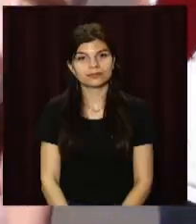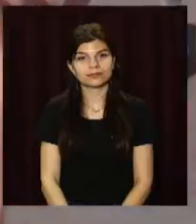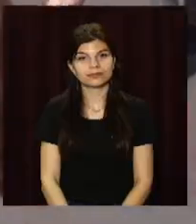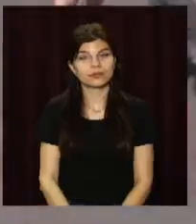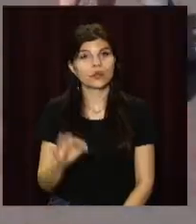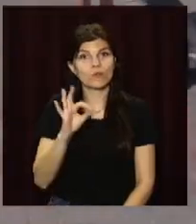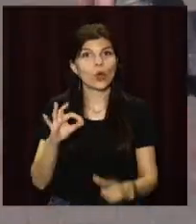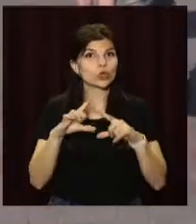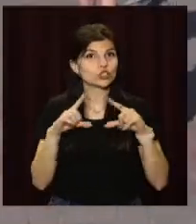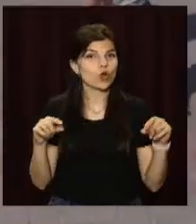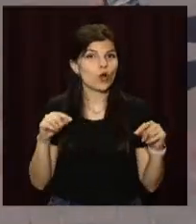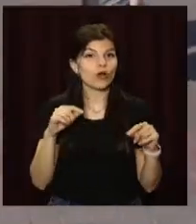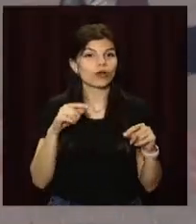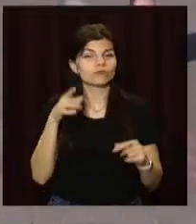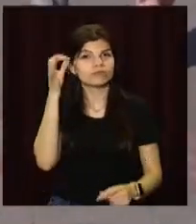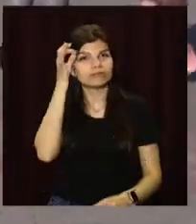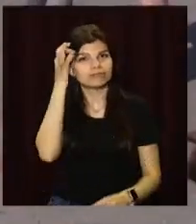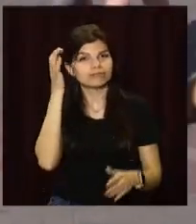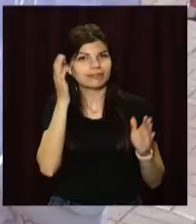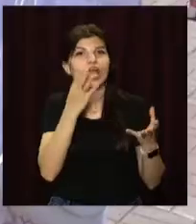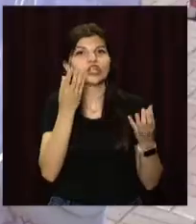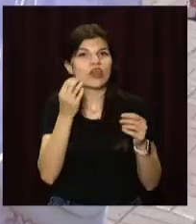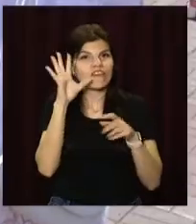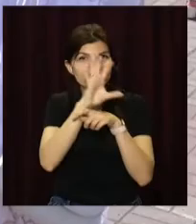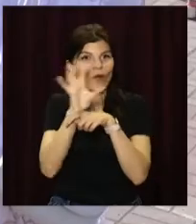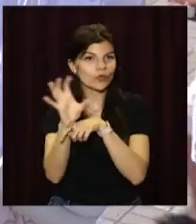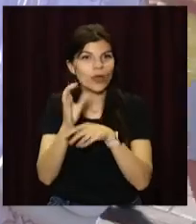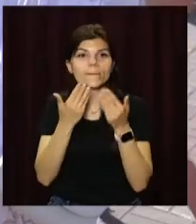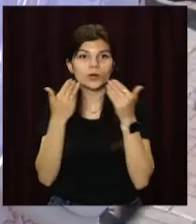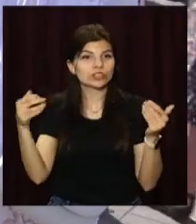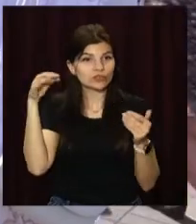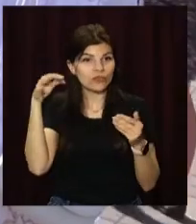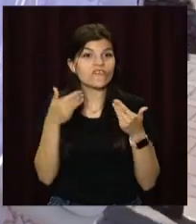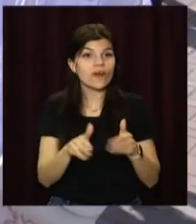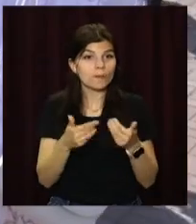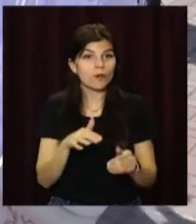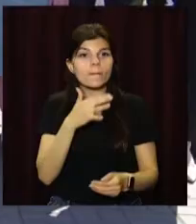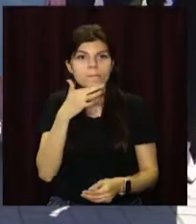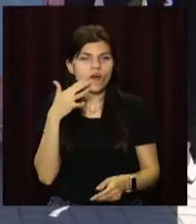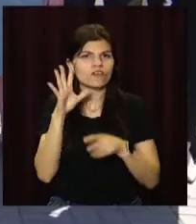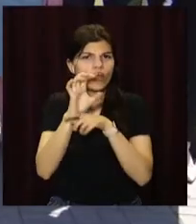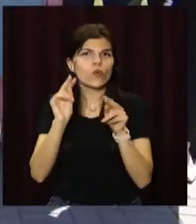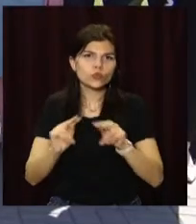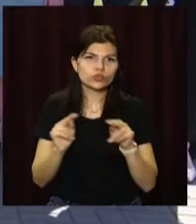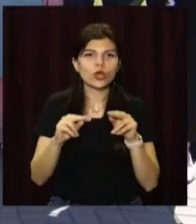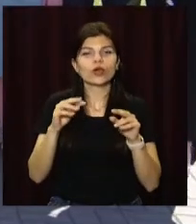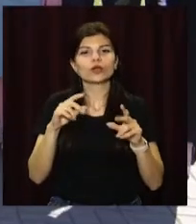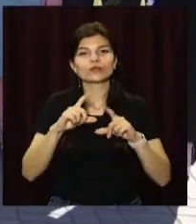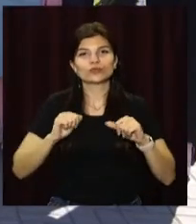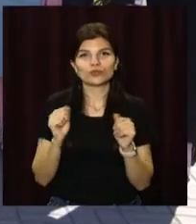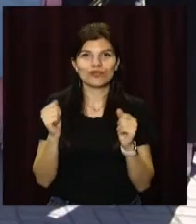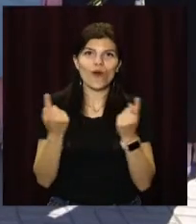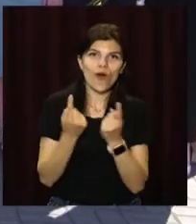Про шкільні роки їм залишаться спогади, ще фотографії. На останньому дзвонику випускники багато знімають вчителів, шкільних приятелів